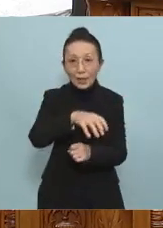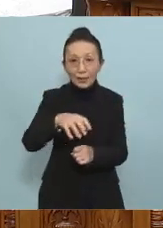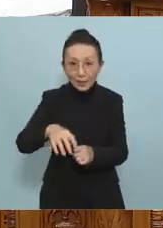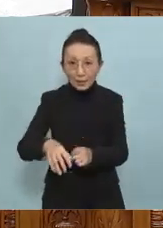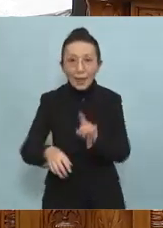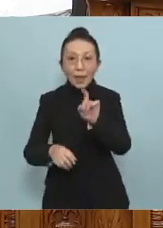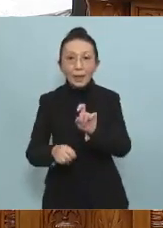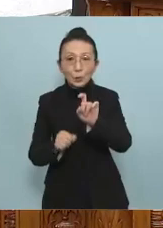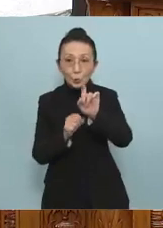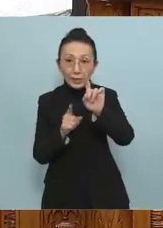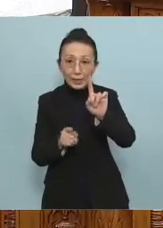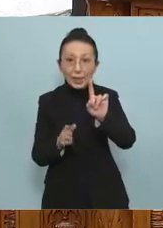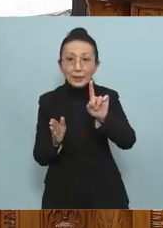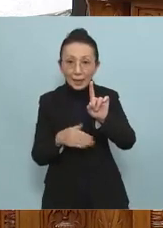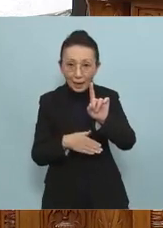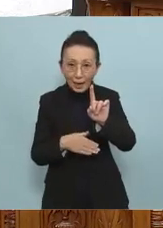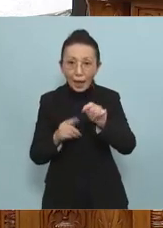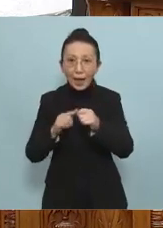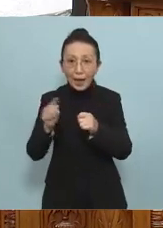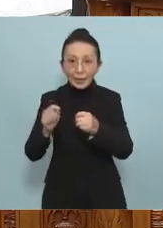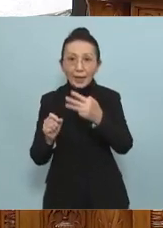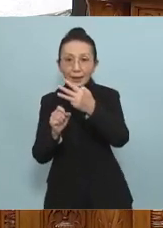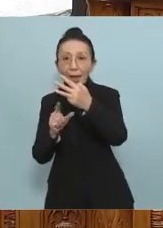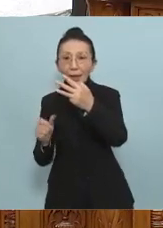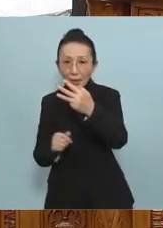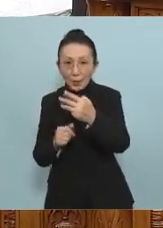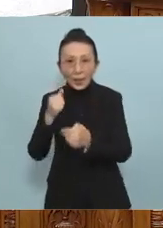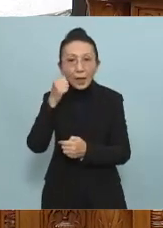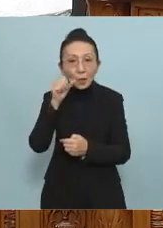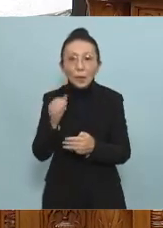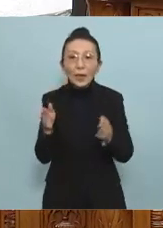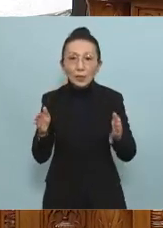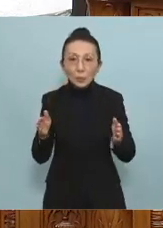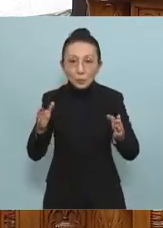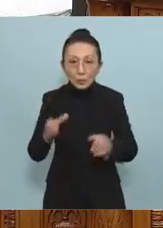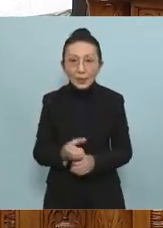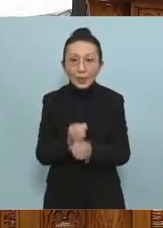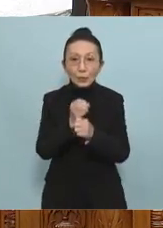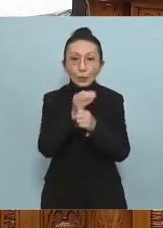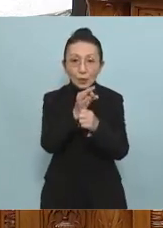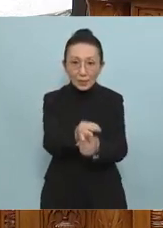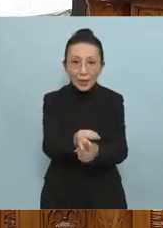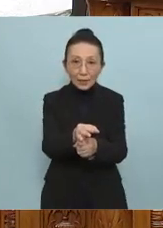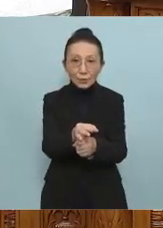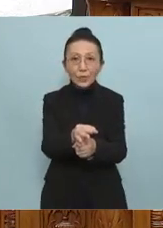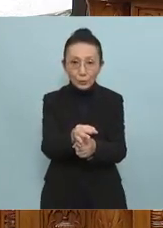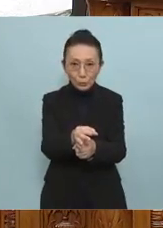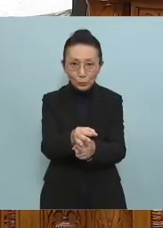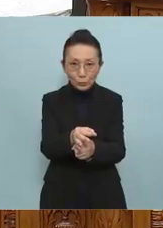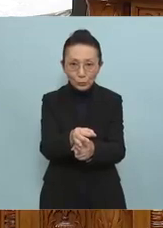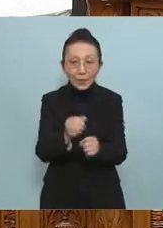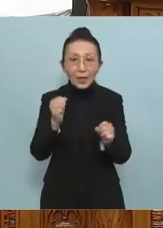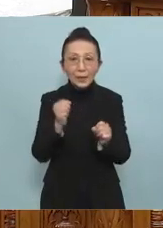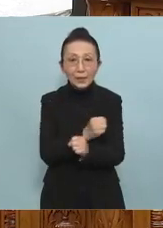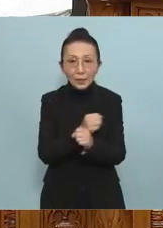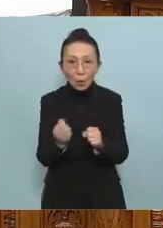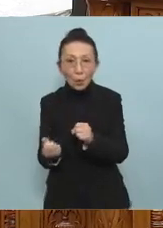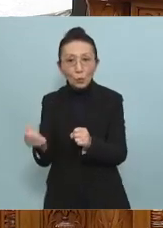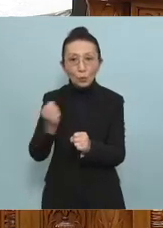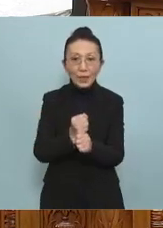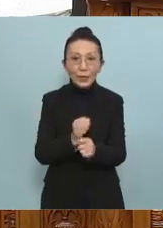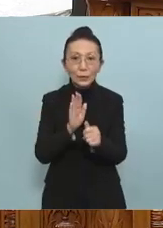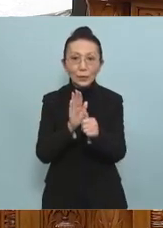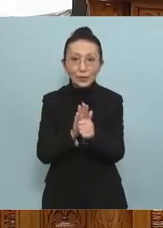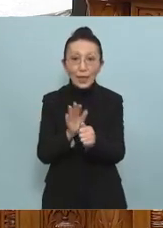から来年3月までの5ヶ月分を一括して支給する事業復活支援